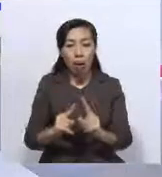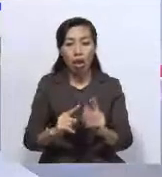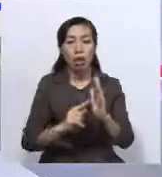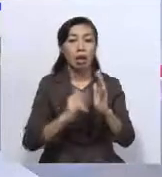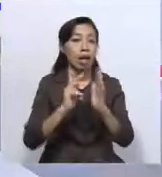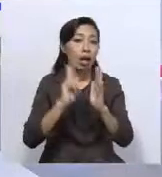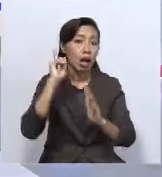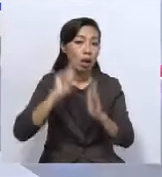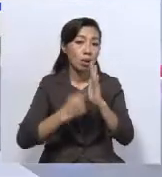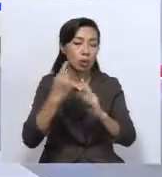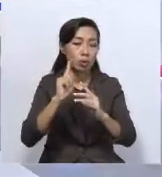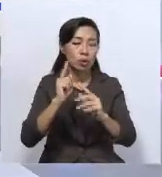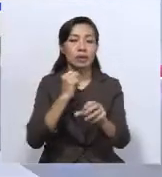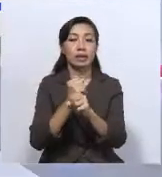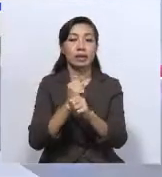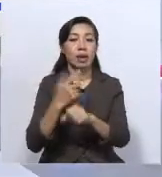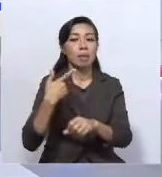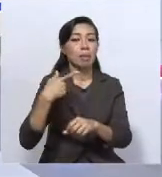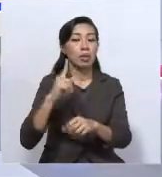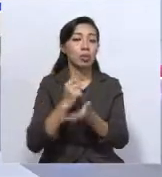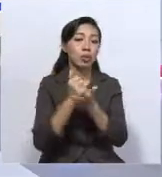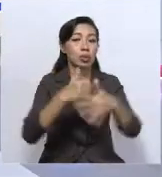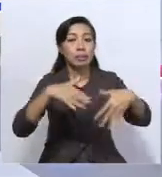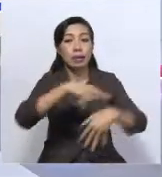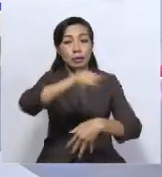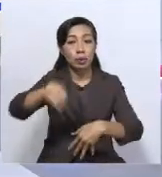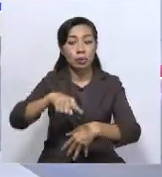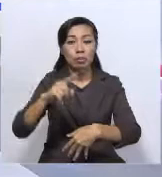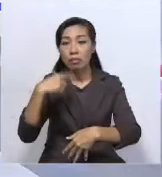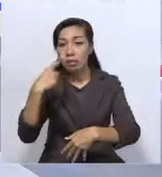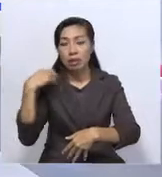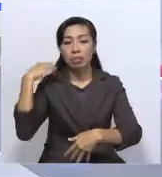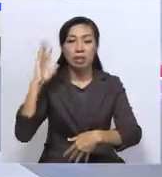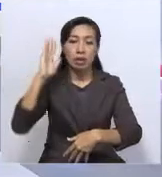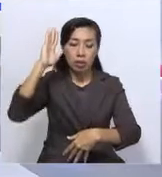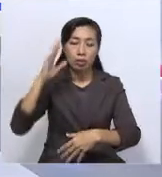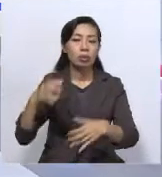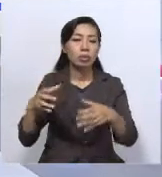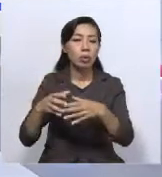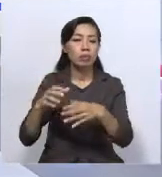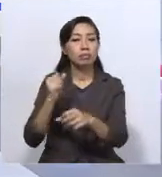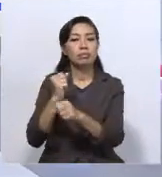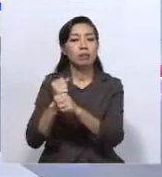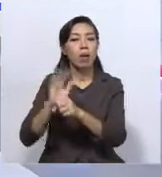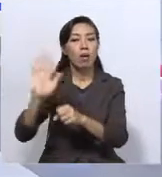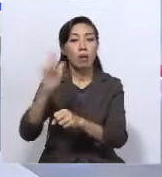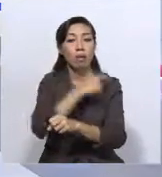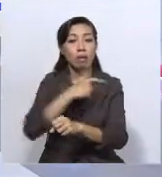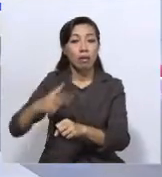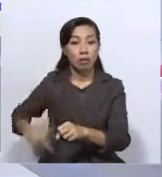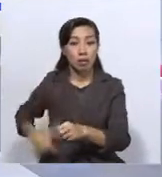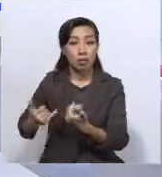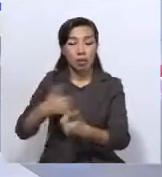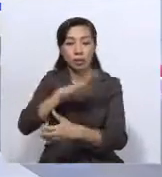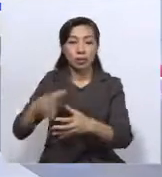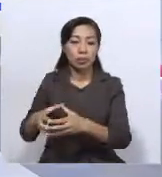เราเริ่มข่าวแรกกับกิจกรรมบำเพ็ญสาธารณประโยชน์ของหน่วยพระราชทานและประชาชนจิตอาสาเราทำความดีด้วยหัวใจที่วันนี้ค่ะเ